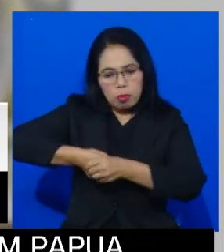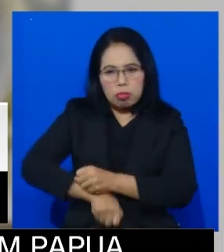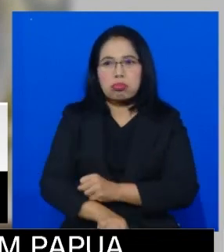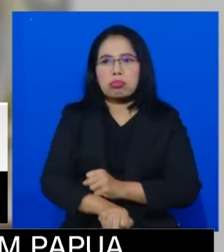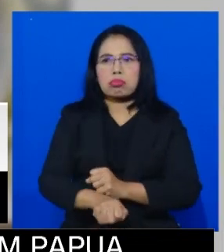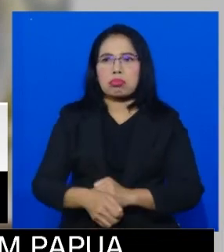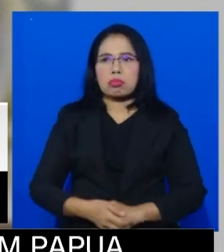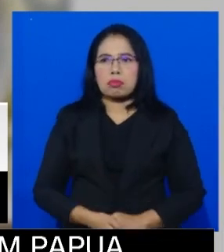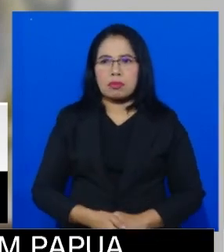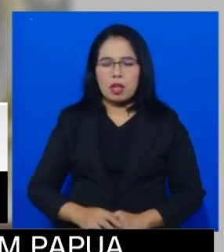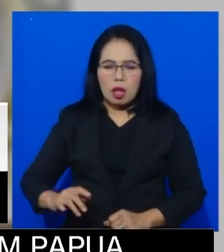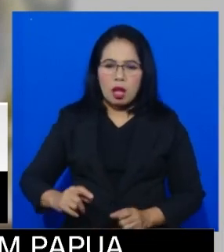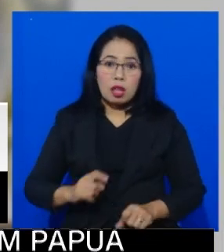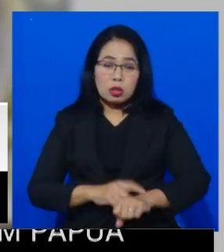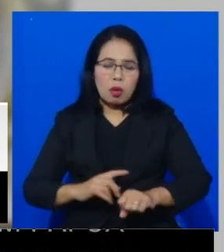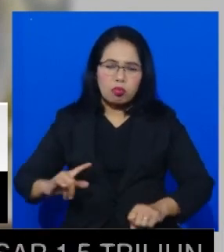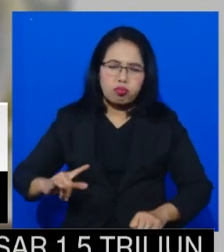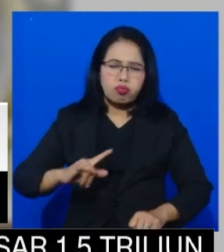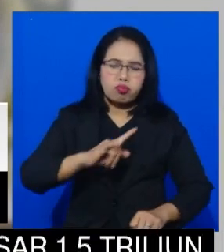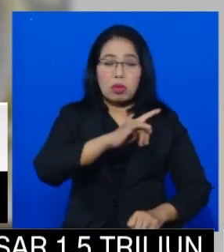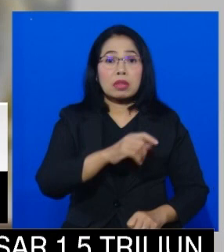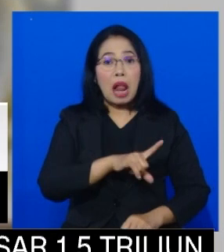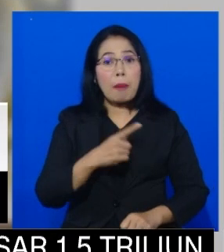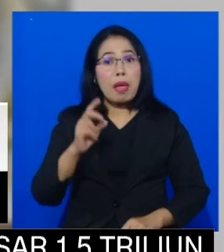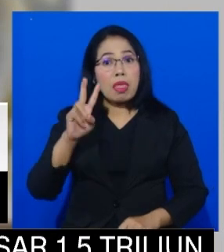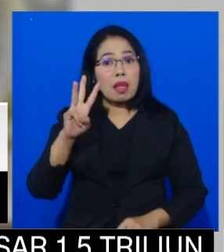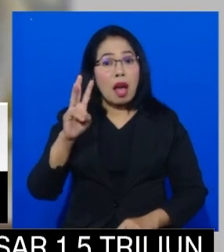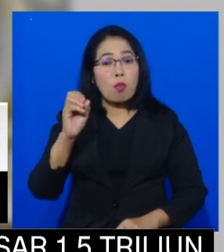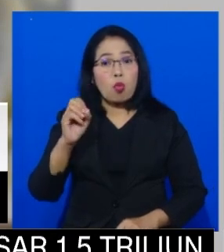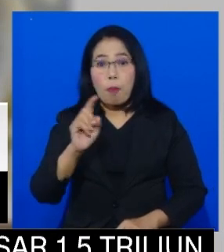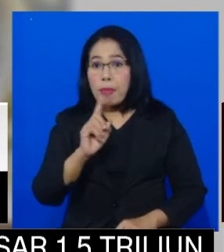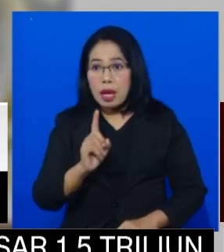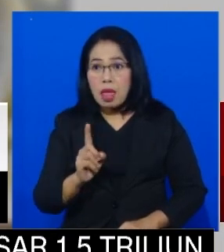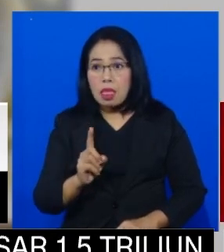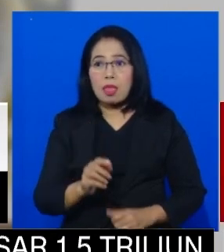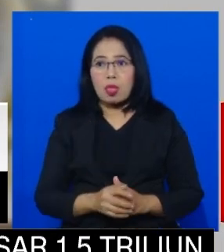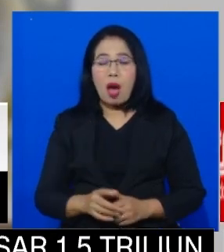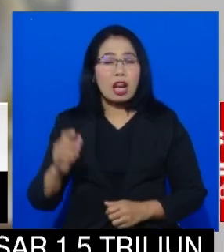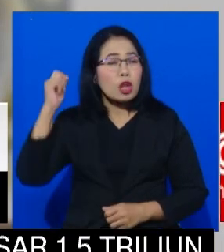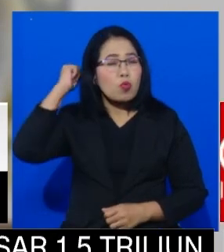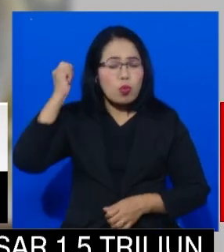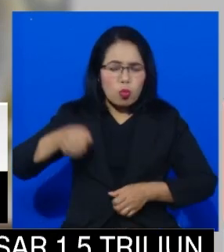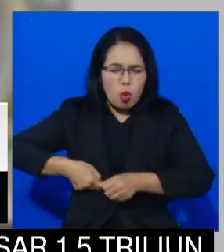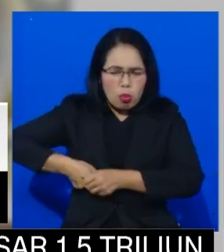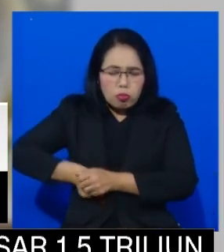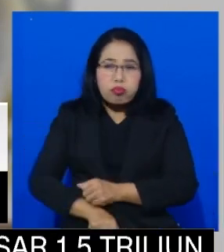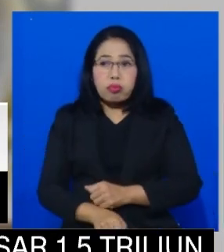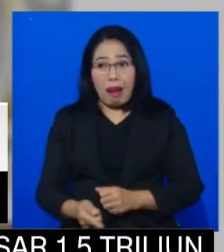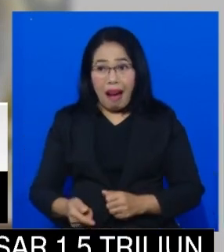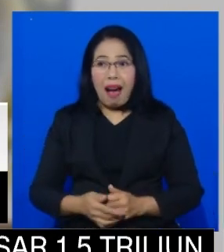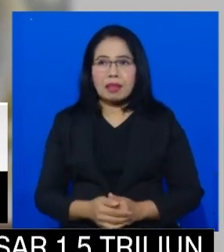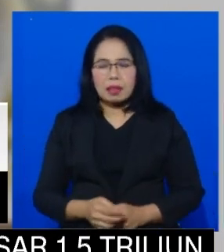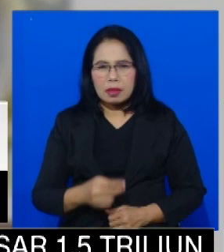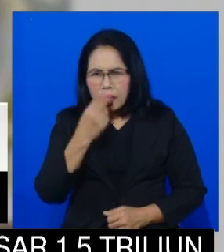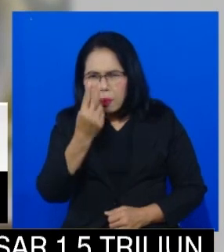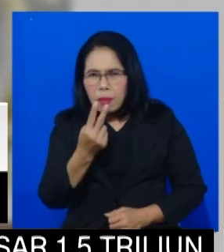saat pesawat sudah terbang selama 30 menit. Usut punya usut, hal ini dilakukannya hanya berbekal sering menonton film dan melihat